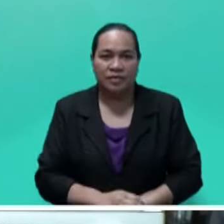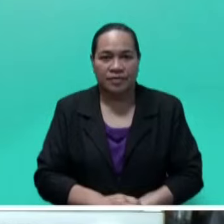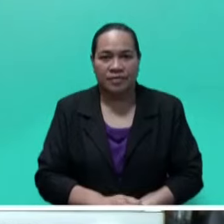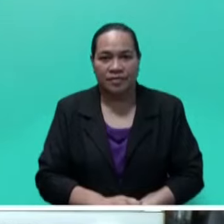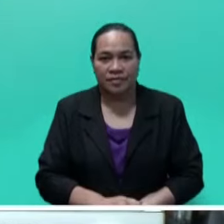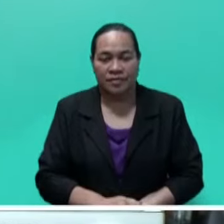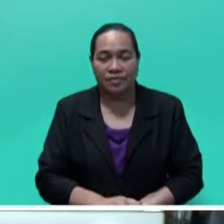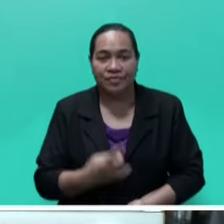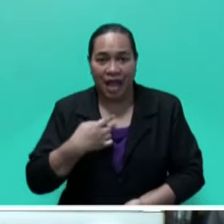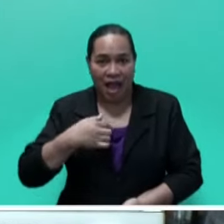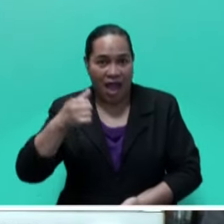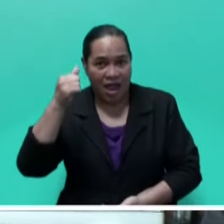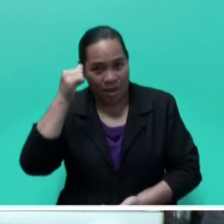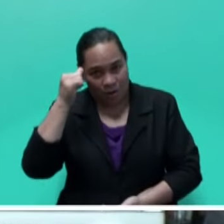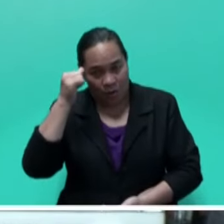O kilani